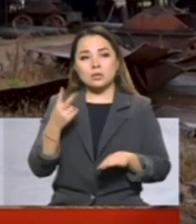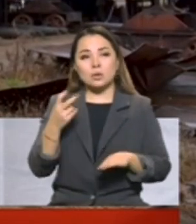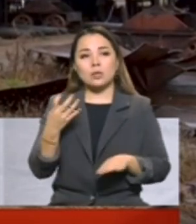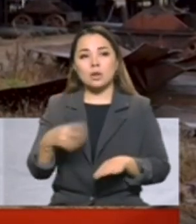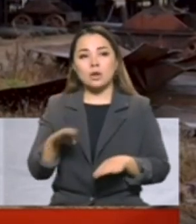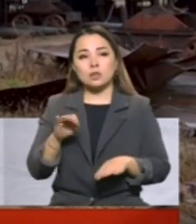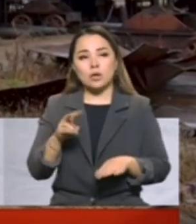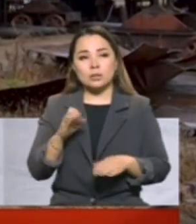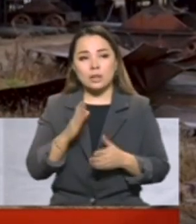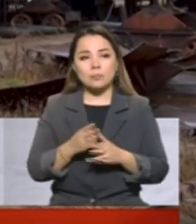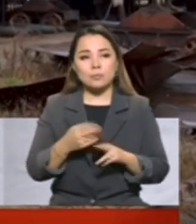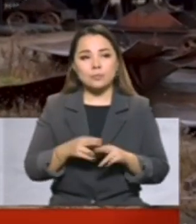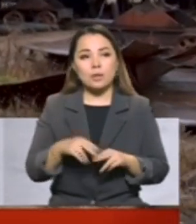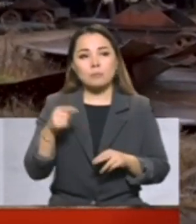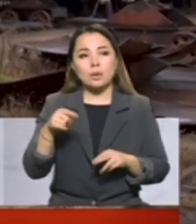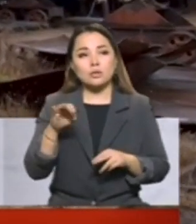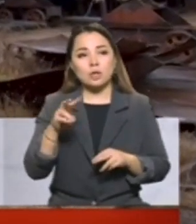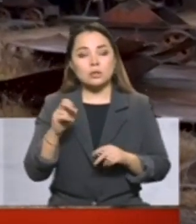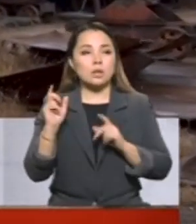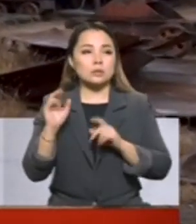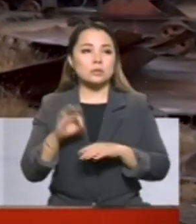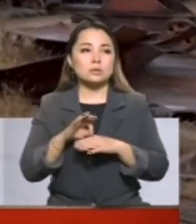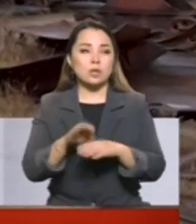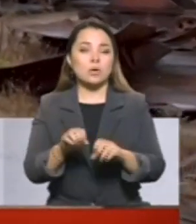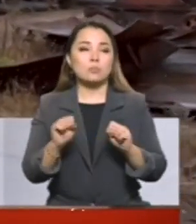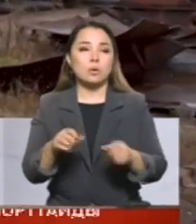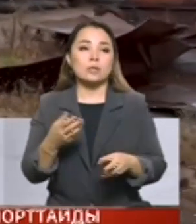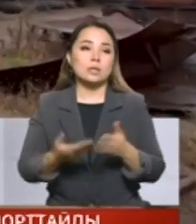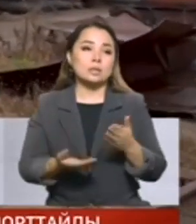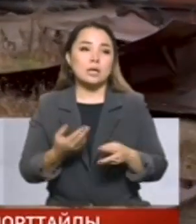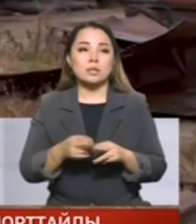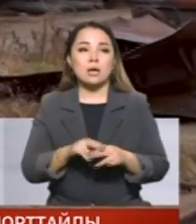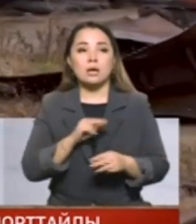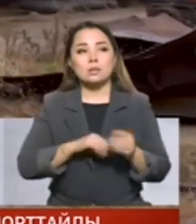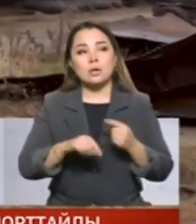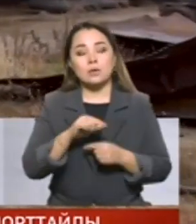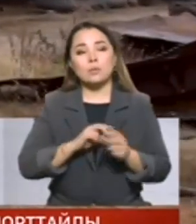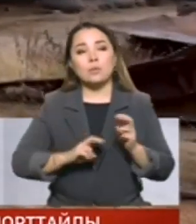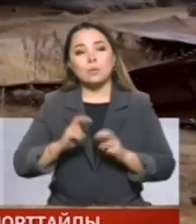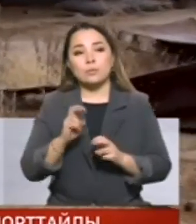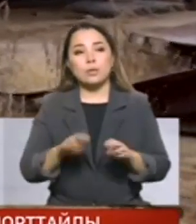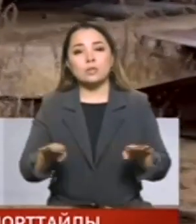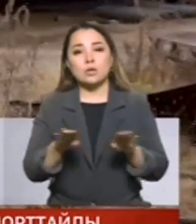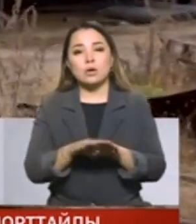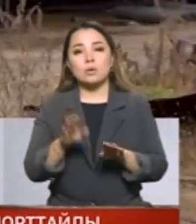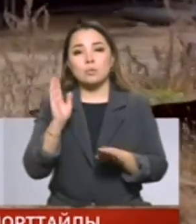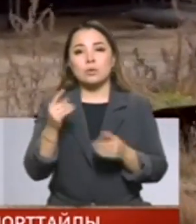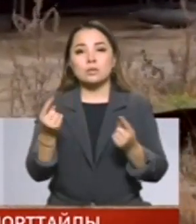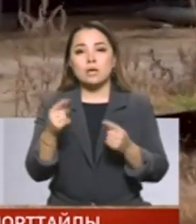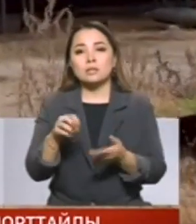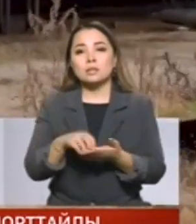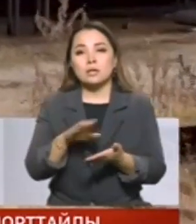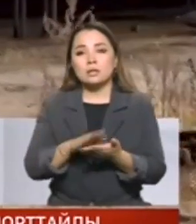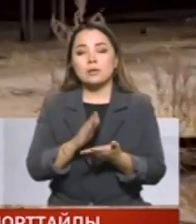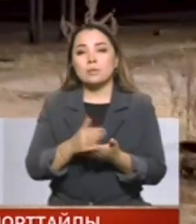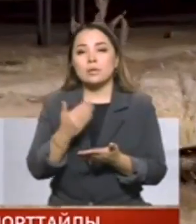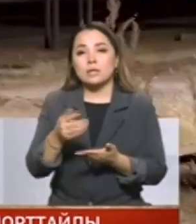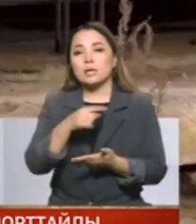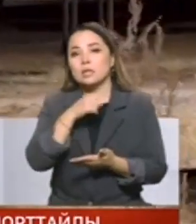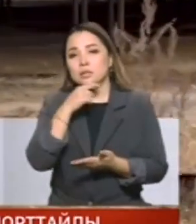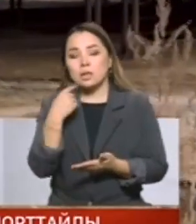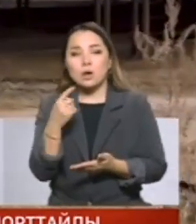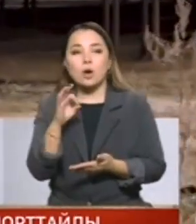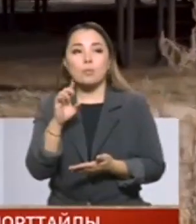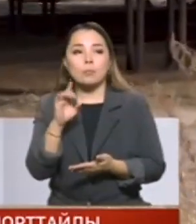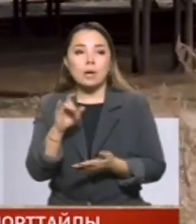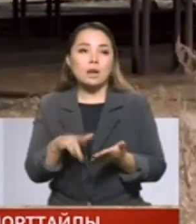240 тонна. 1000 тоннаға дейін жүк алып өте алады. Егер бұл кәсіпорын жабылатын болса, бұндай алып тіркемелерді тек Ресейдің